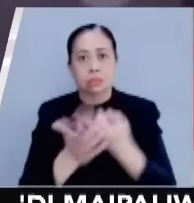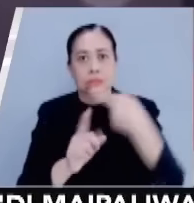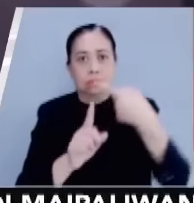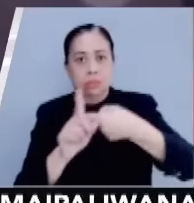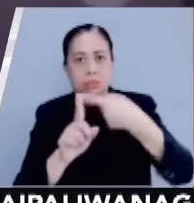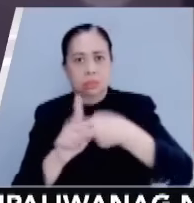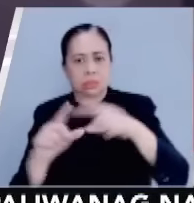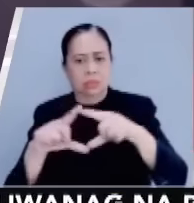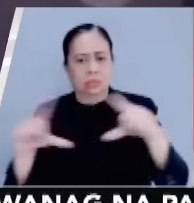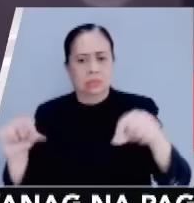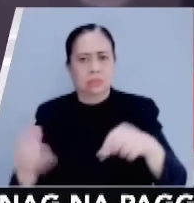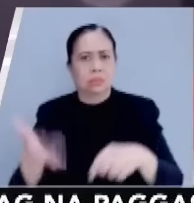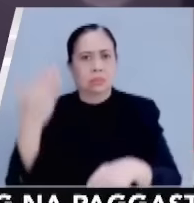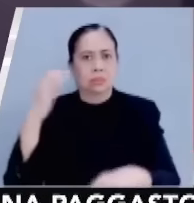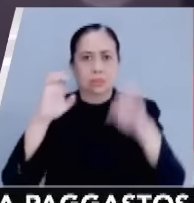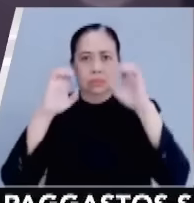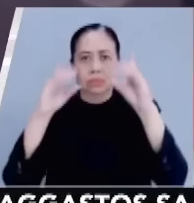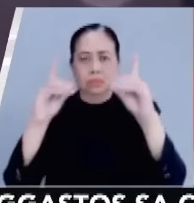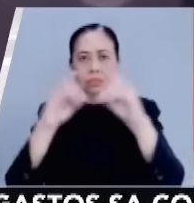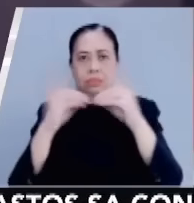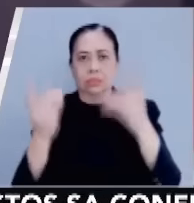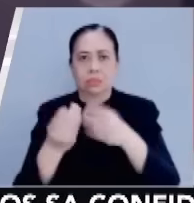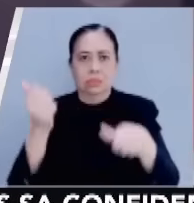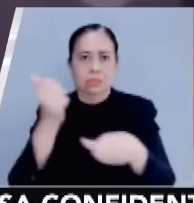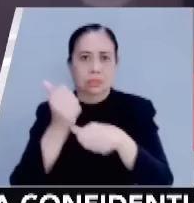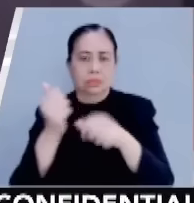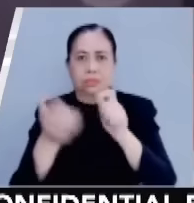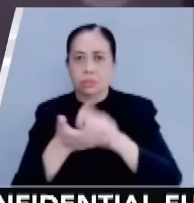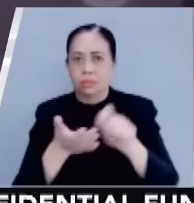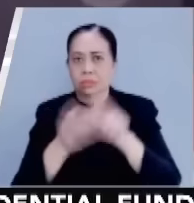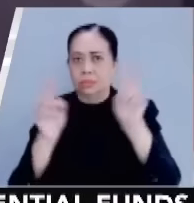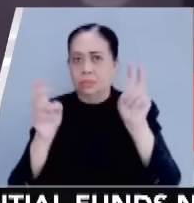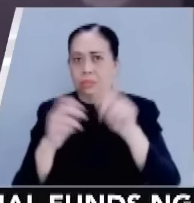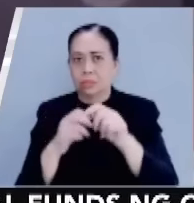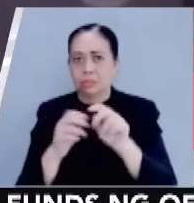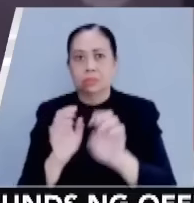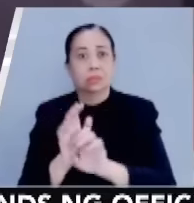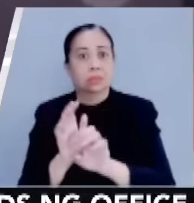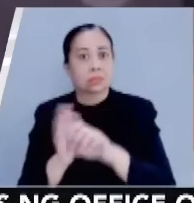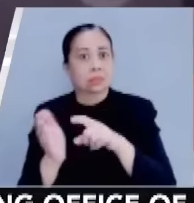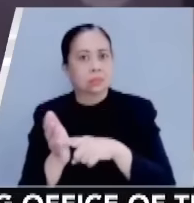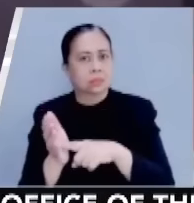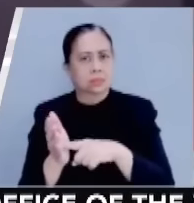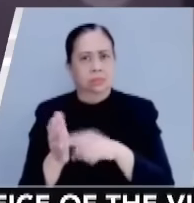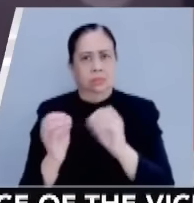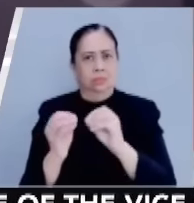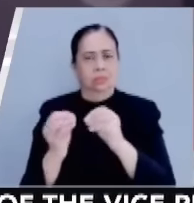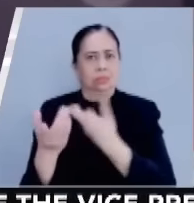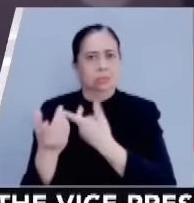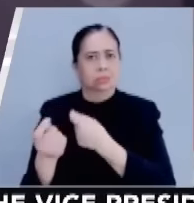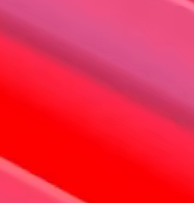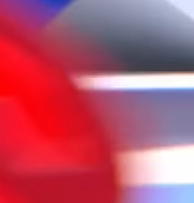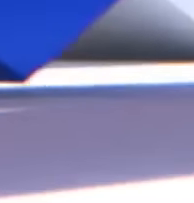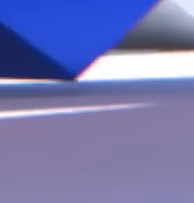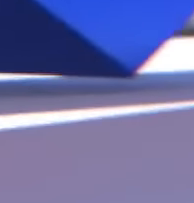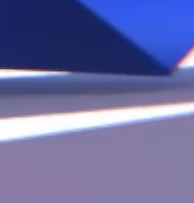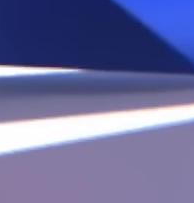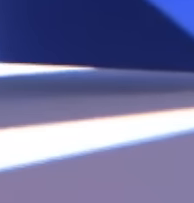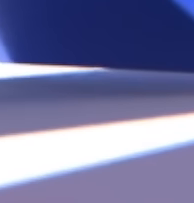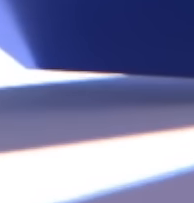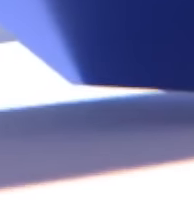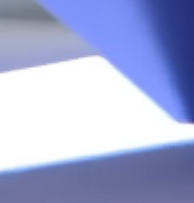isang dating education undersecretary na tinawag niyang halimbawa ng walang kredibilidad. Nakatutok si Oscar Oida.